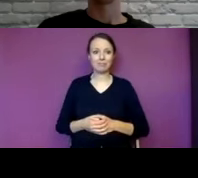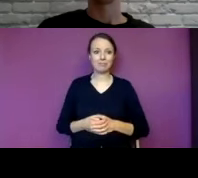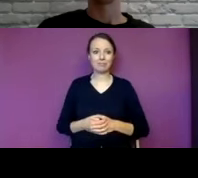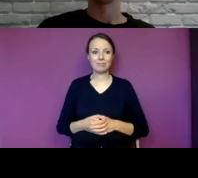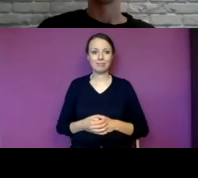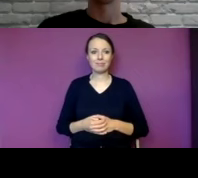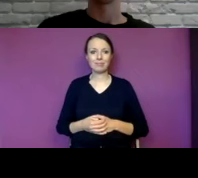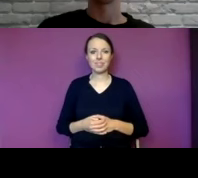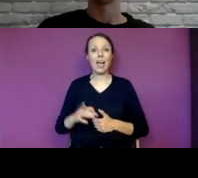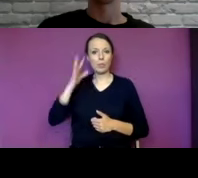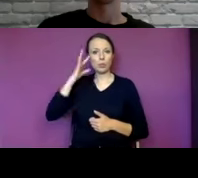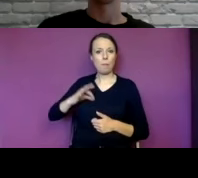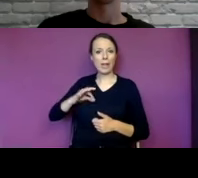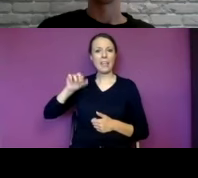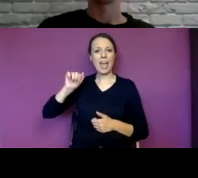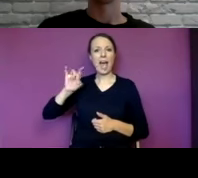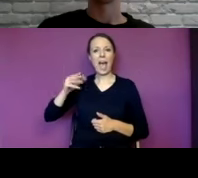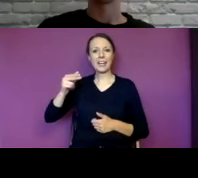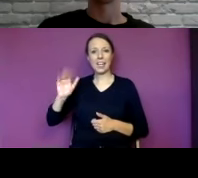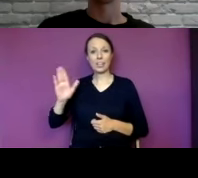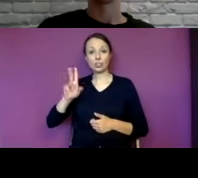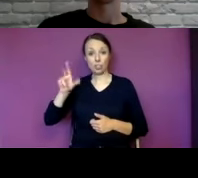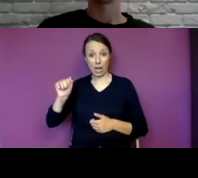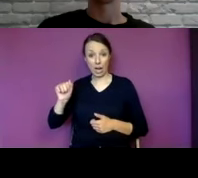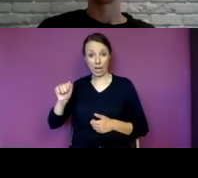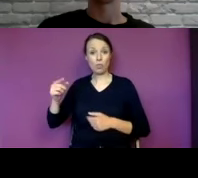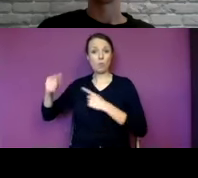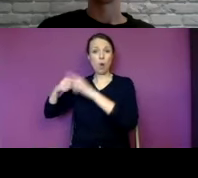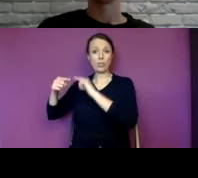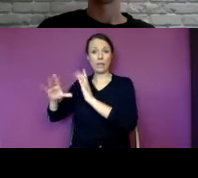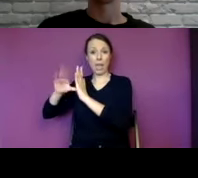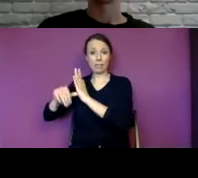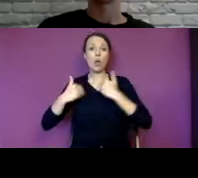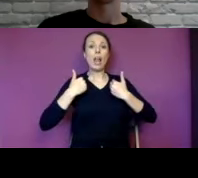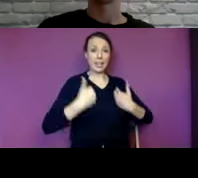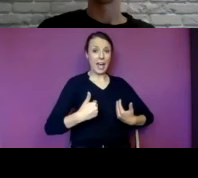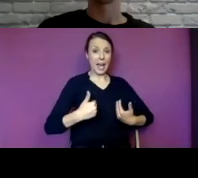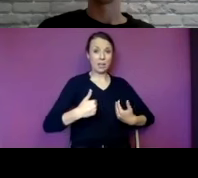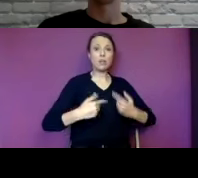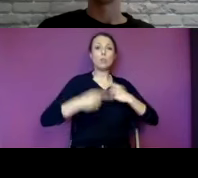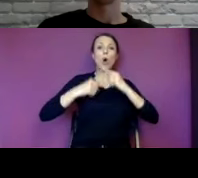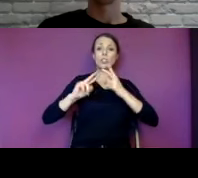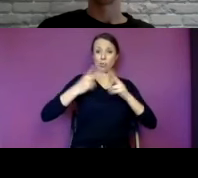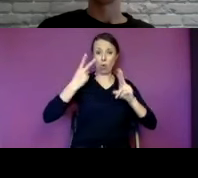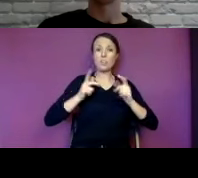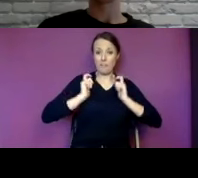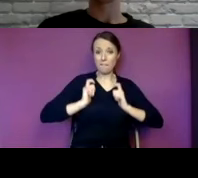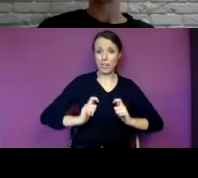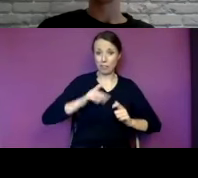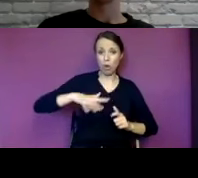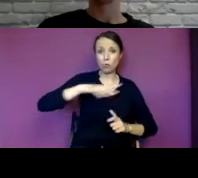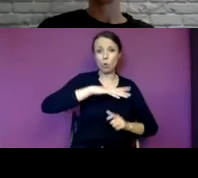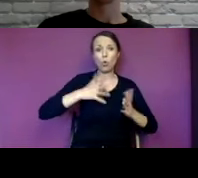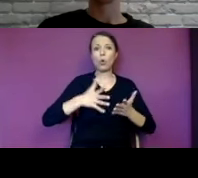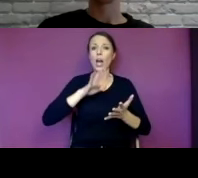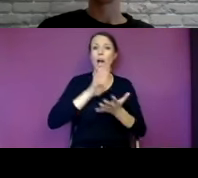odróżnieniu od pani Agnieszki, no, ja pochodzę z obszarów wiejskich, ze wsi, no, z takich, no, bardzo rolniczej, i widzę,